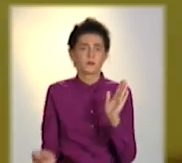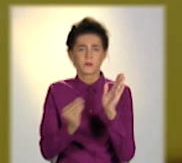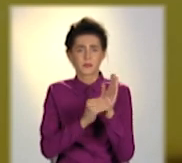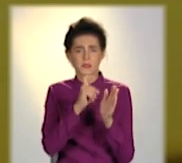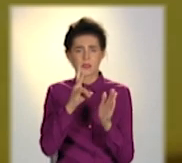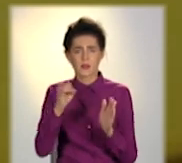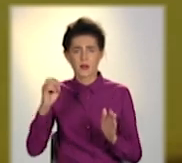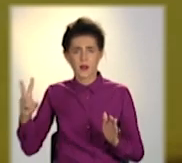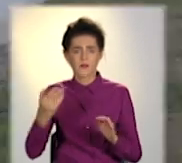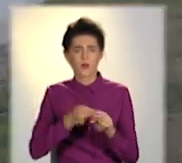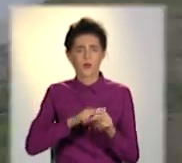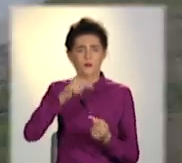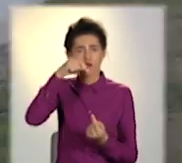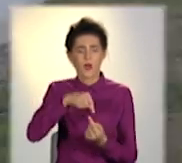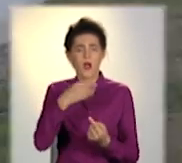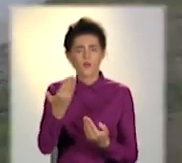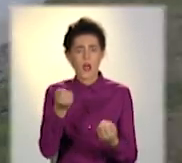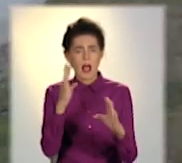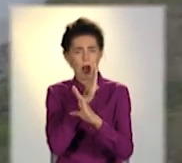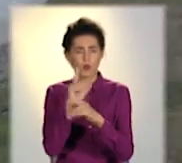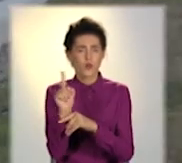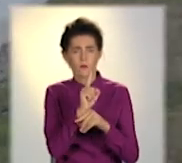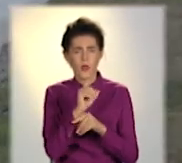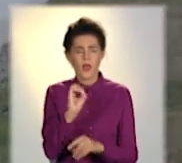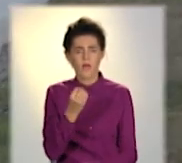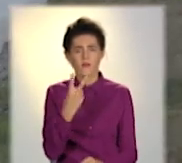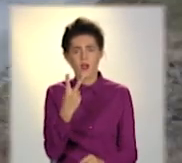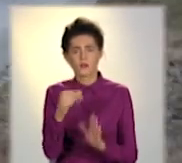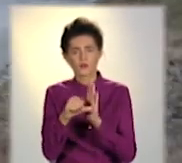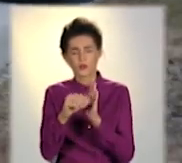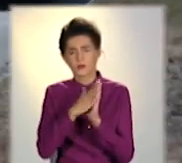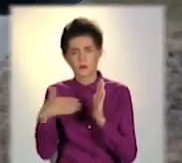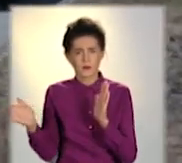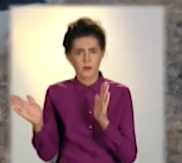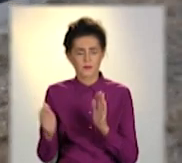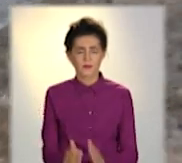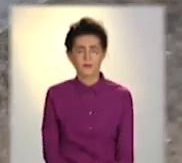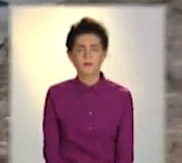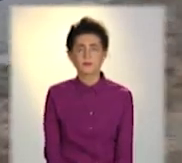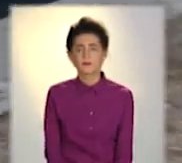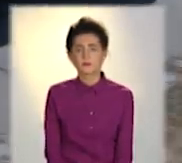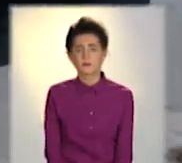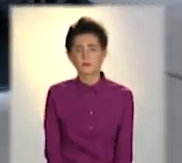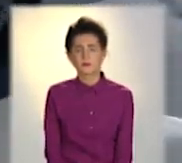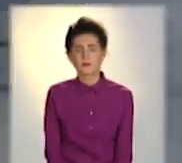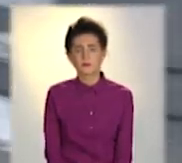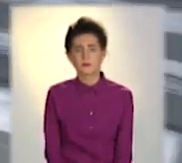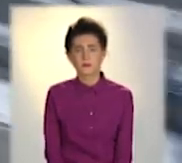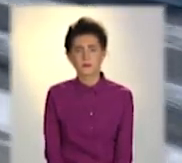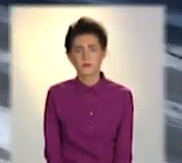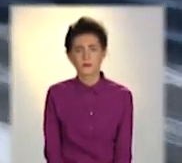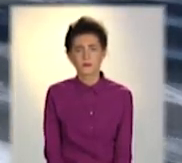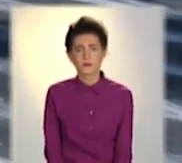з відповідністю авто екологічним нормам Євро-2, Євро-6 тощо. Валерія Семенчихіна, Володимир Базовлюков,